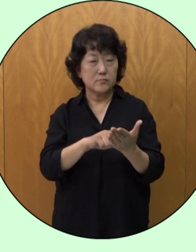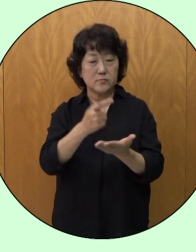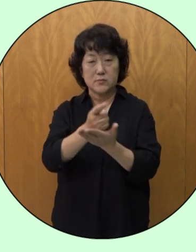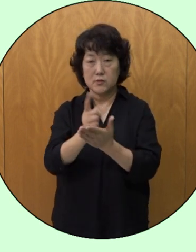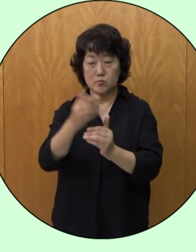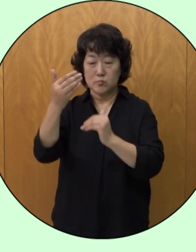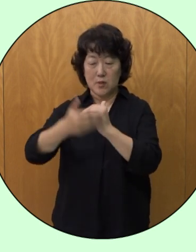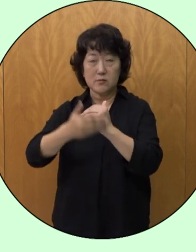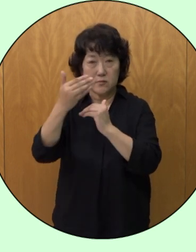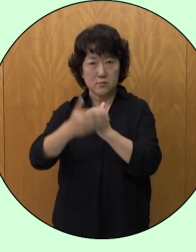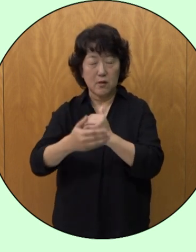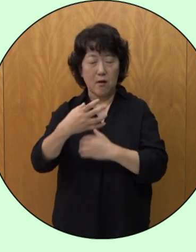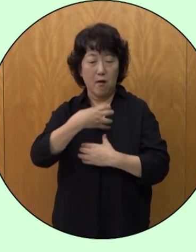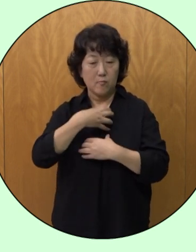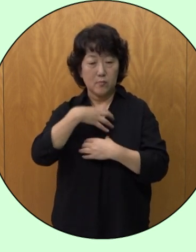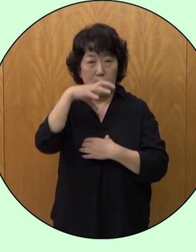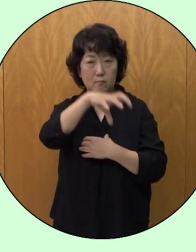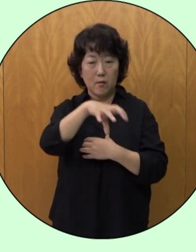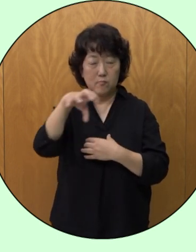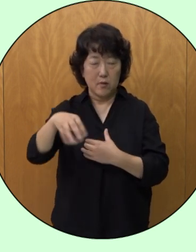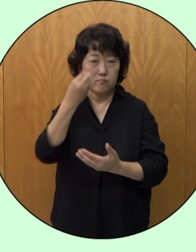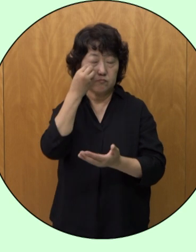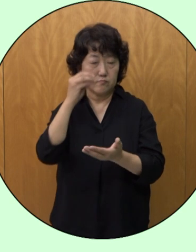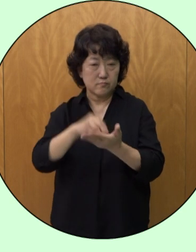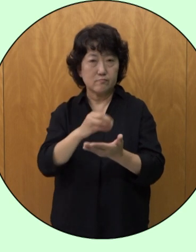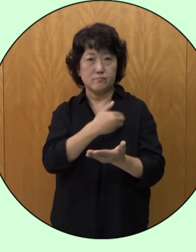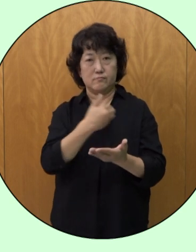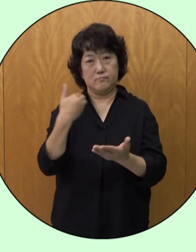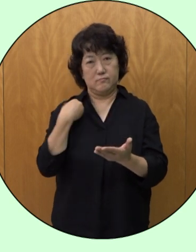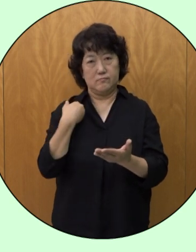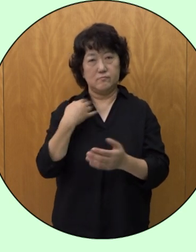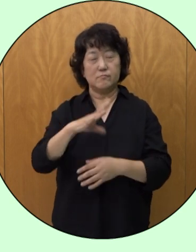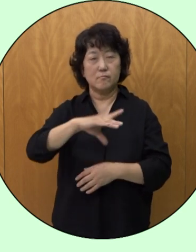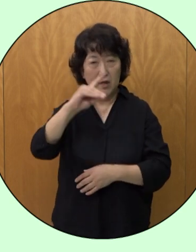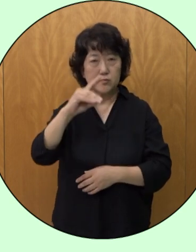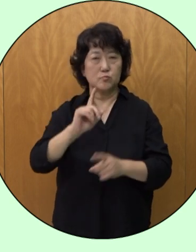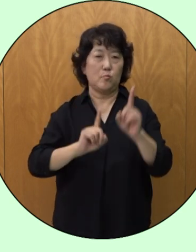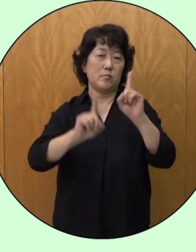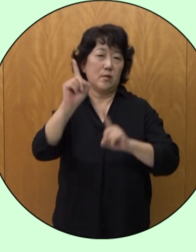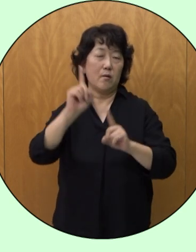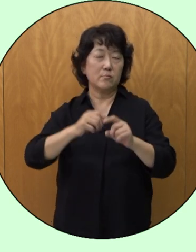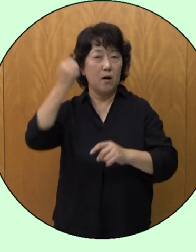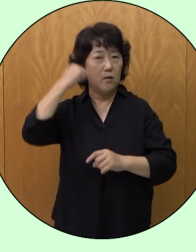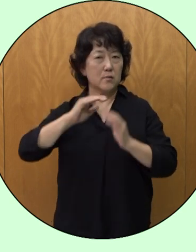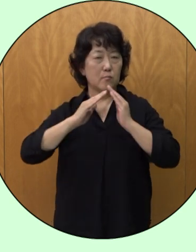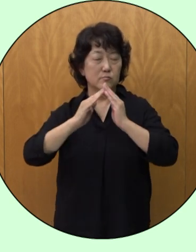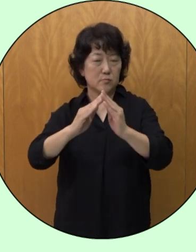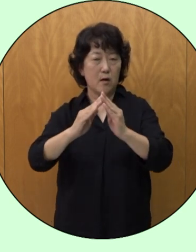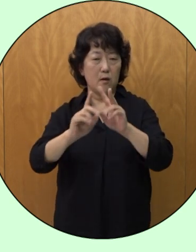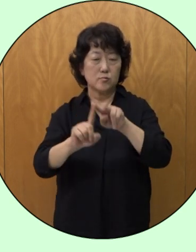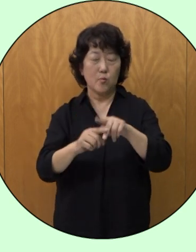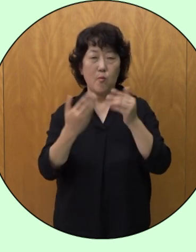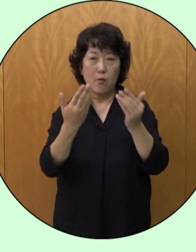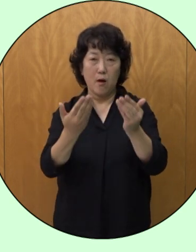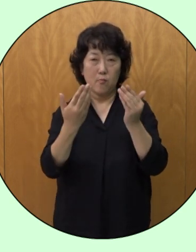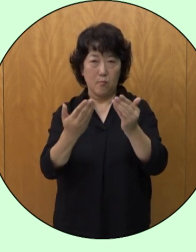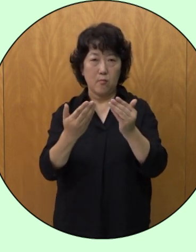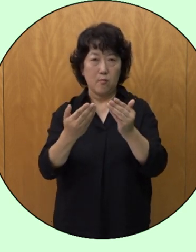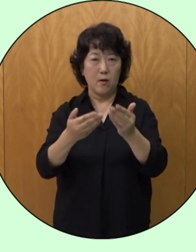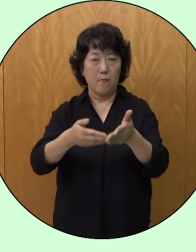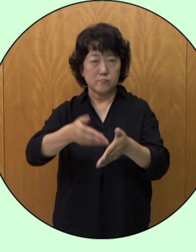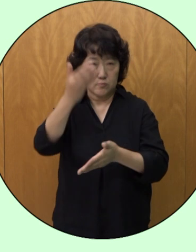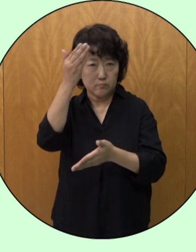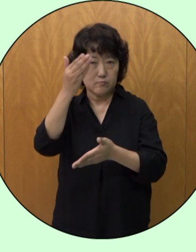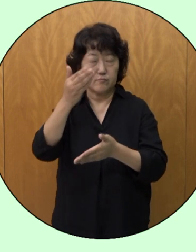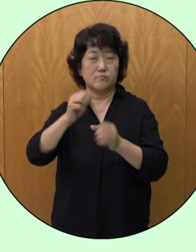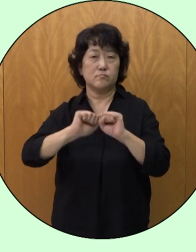により危険な場所が確認できます。まずは取り急ぎ朝倉小学校校区から開始をしたいと